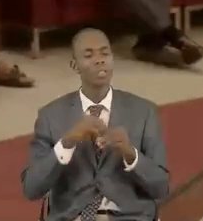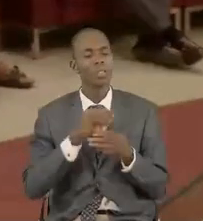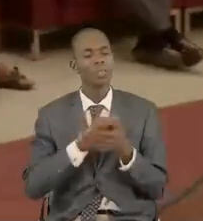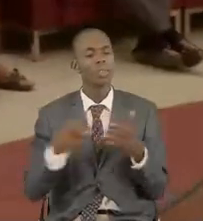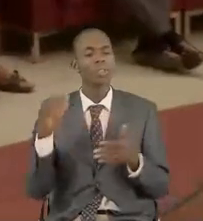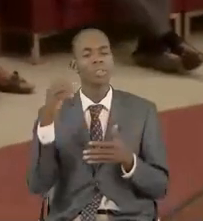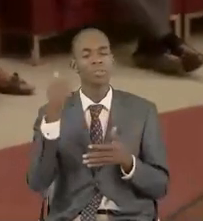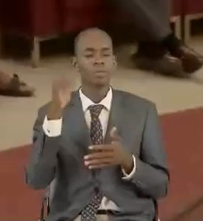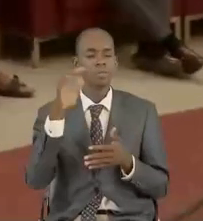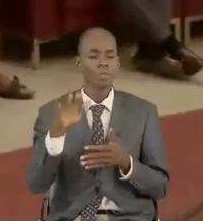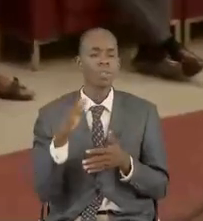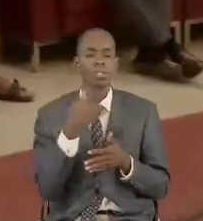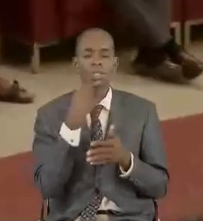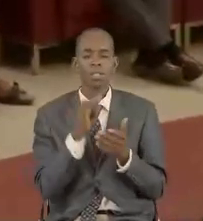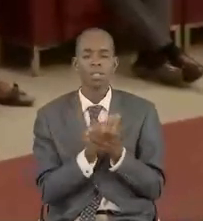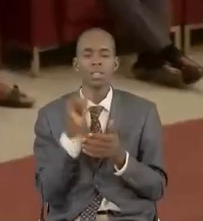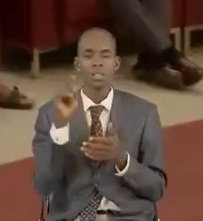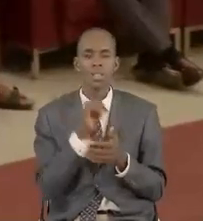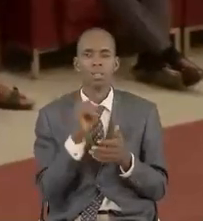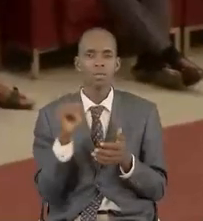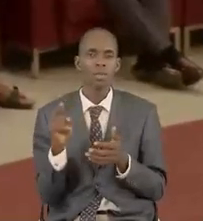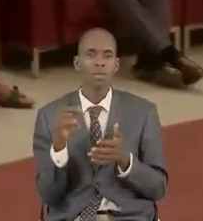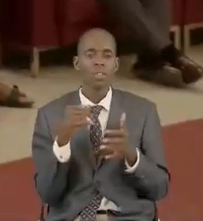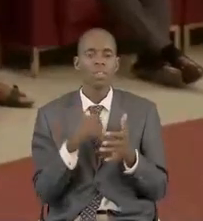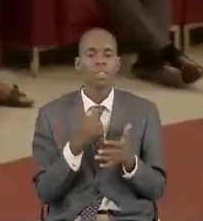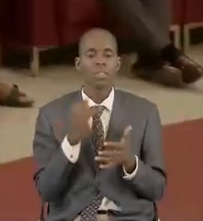il n'est donc pas étrange